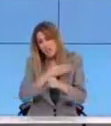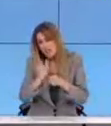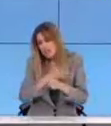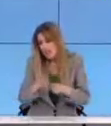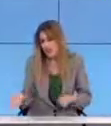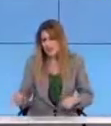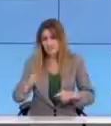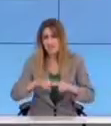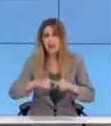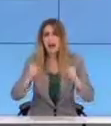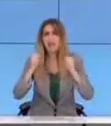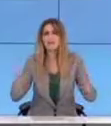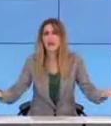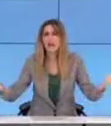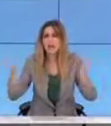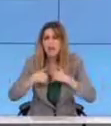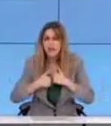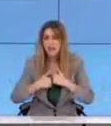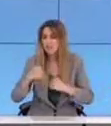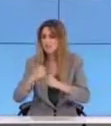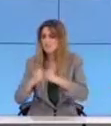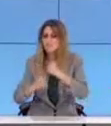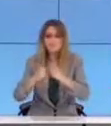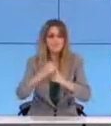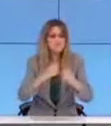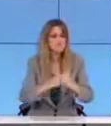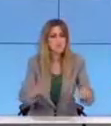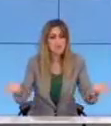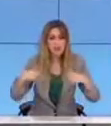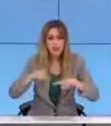χώρα χωρίς ασφάλεια, μια χώρα χωρίς σταθερότητα.